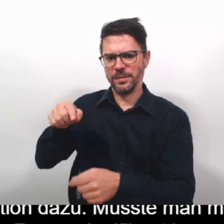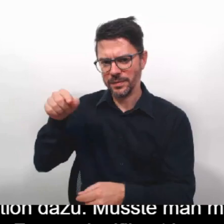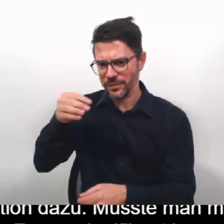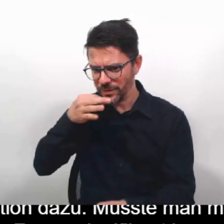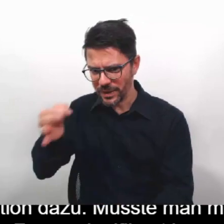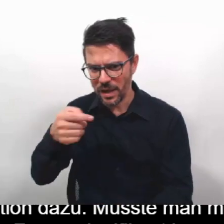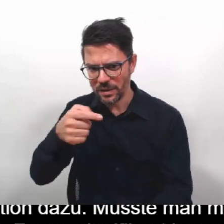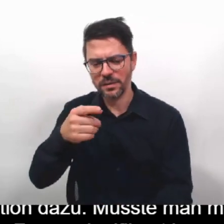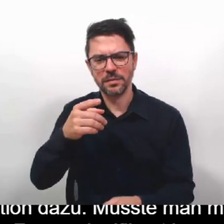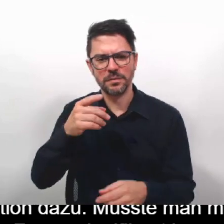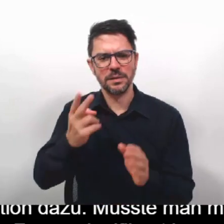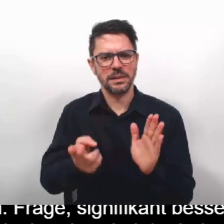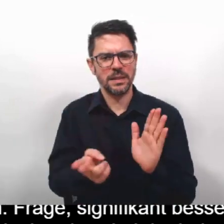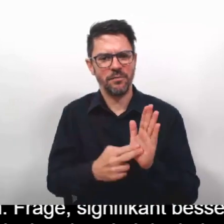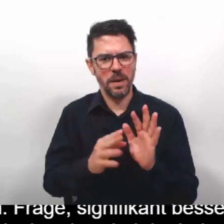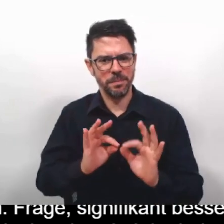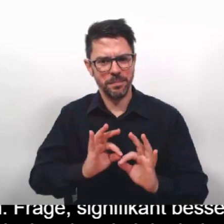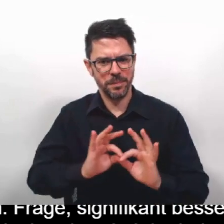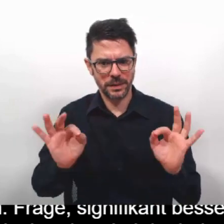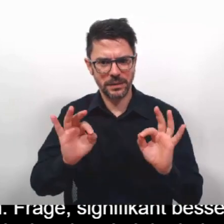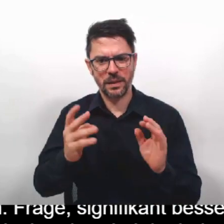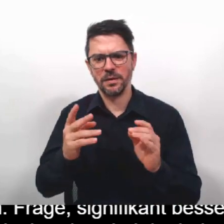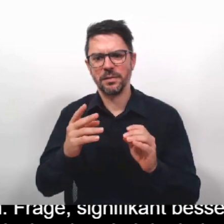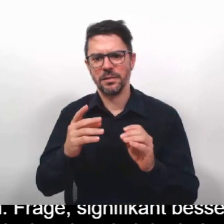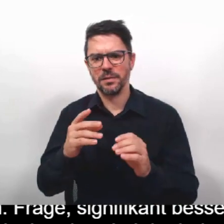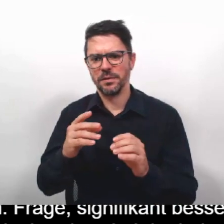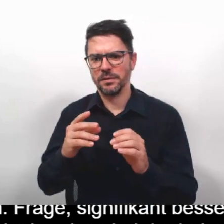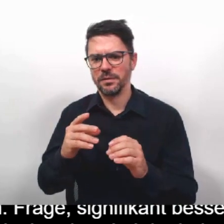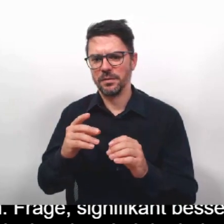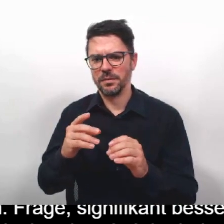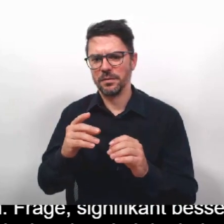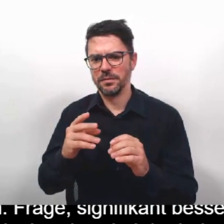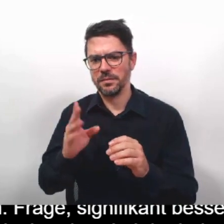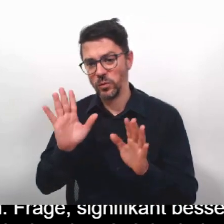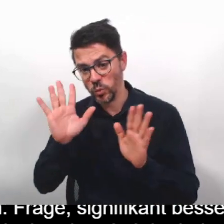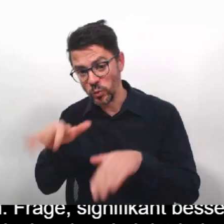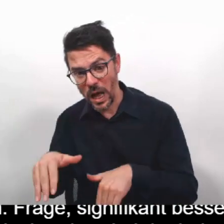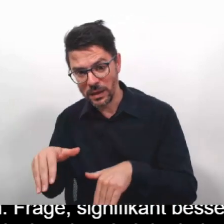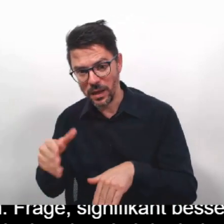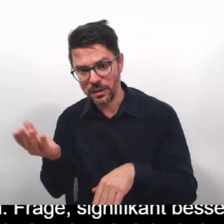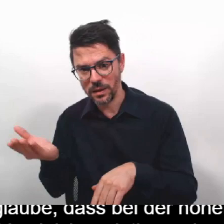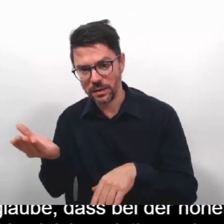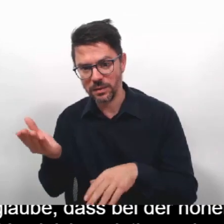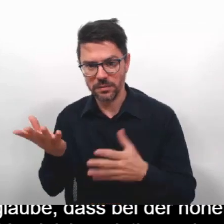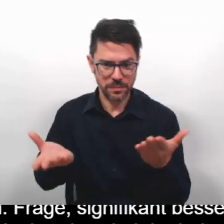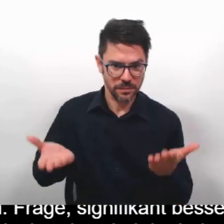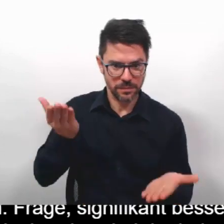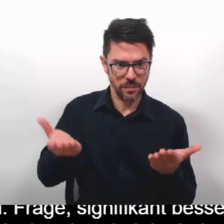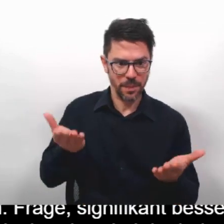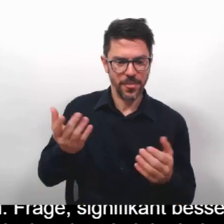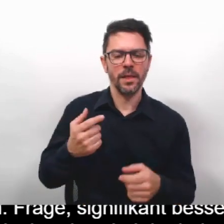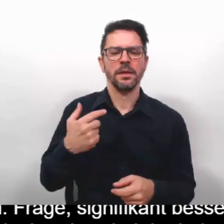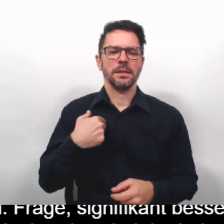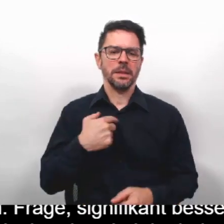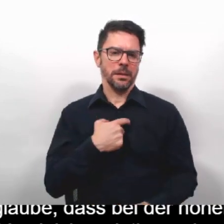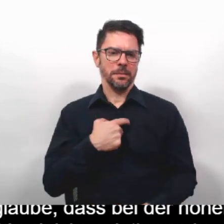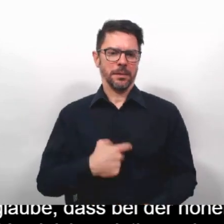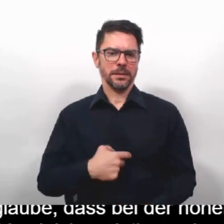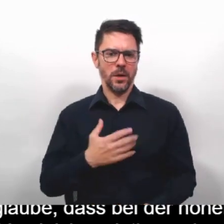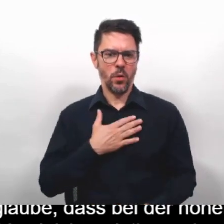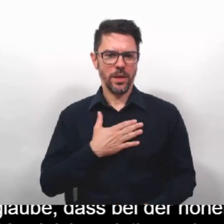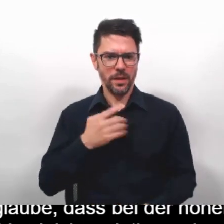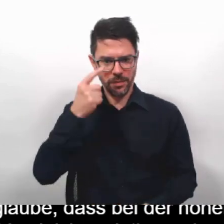waren quasi verschont. Wenn man es vergleicht mit uns, Baden-Württemberg oder Nordrhein-Westfalen, da waren die quasi verschont. Und da zieht das aber jetzt auch an.